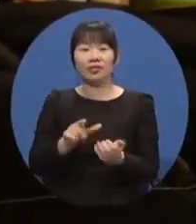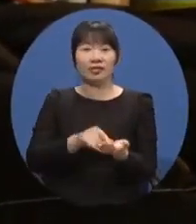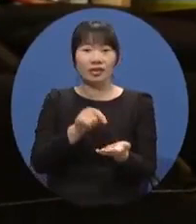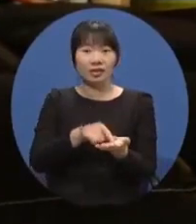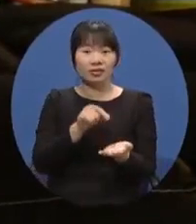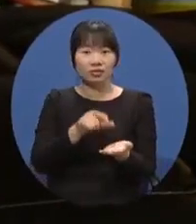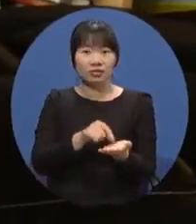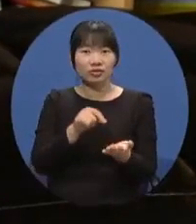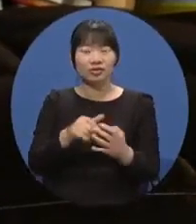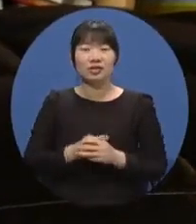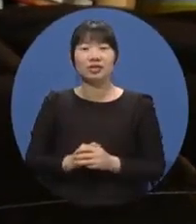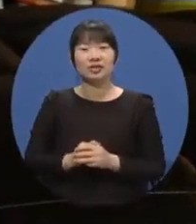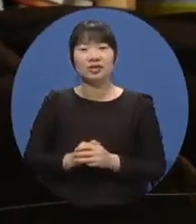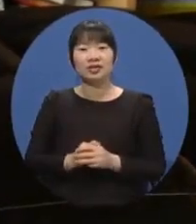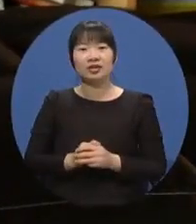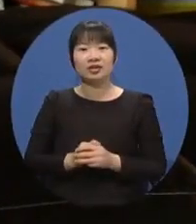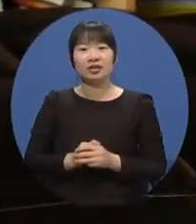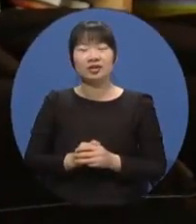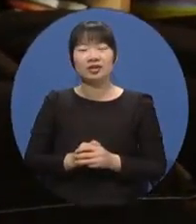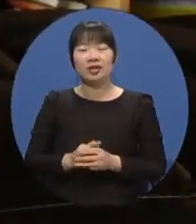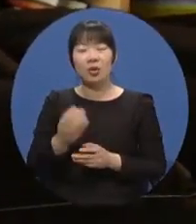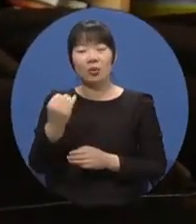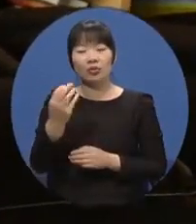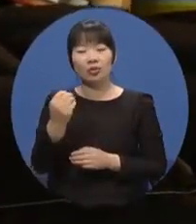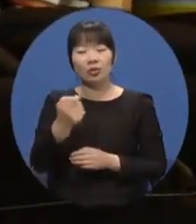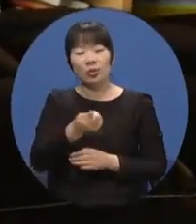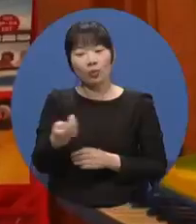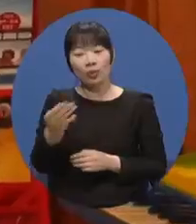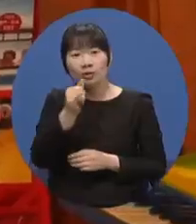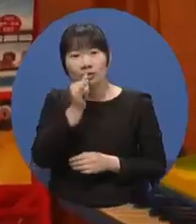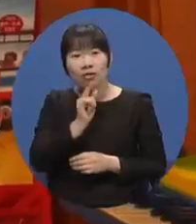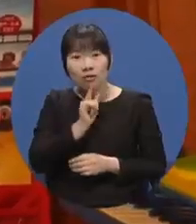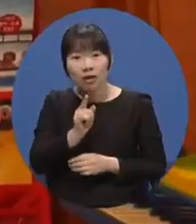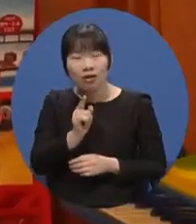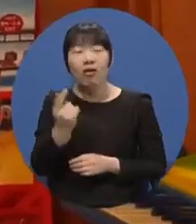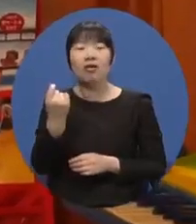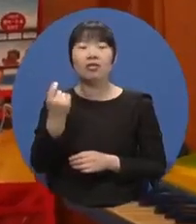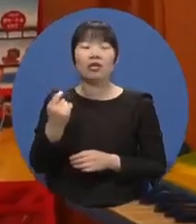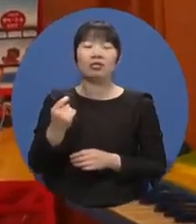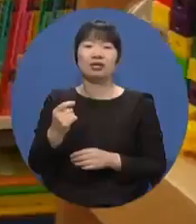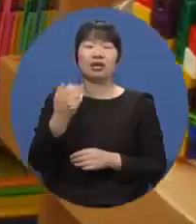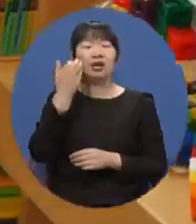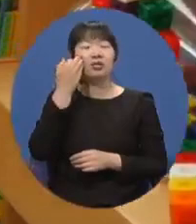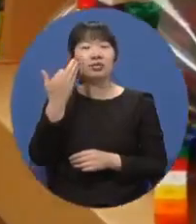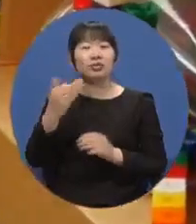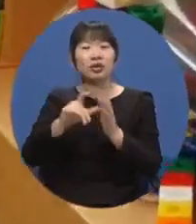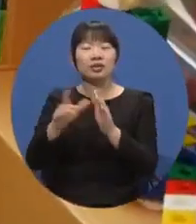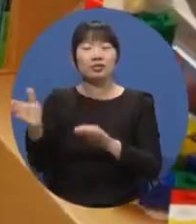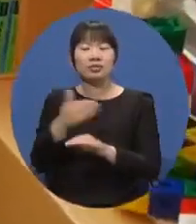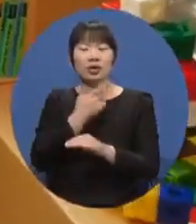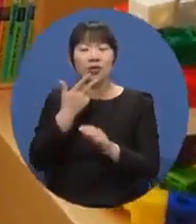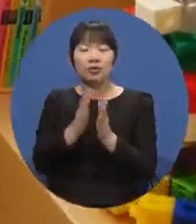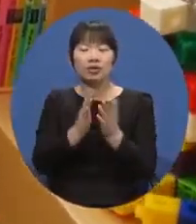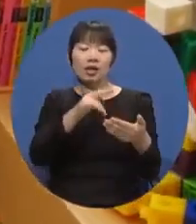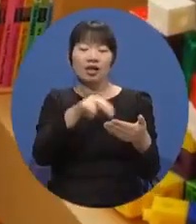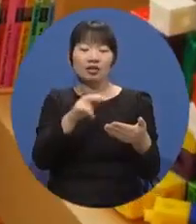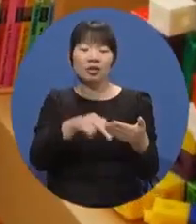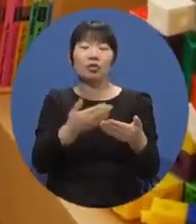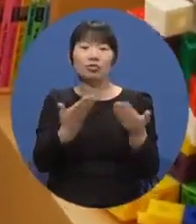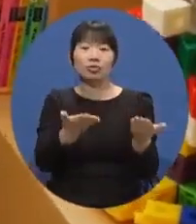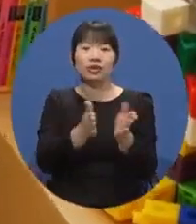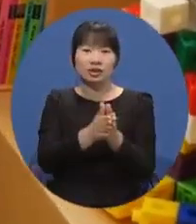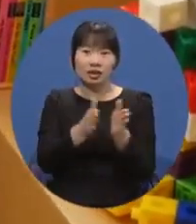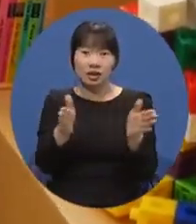대충 한 몇천 권 되는 건가요, 그러면? 그렇죠. 제가 한 19개월서부터 영어책을 읽어주기 시작했거든요.